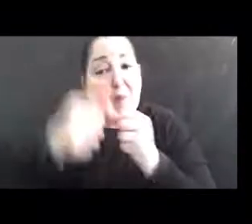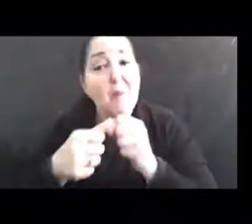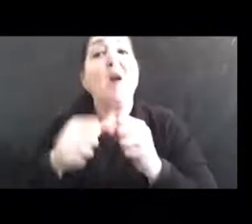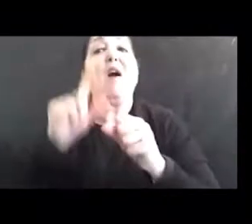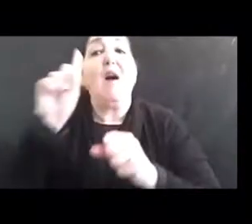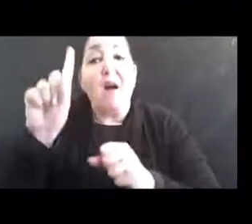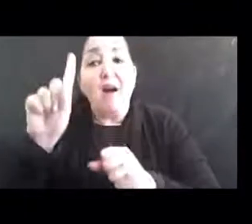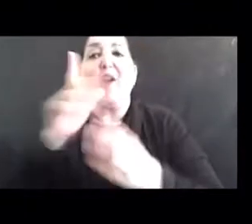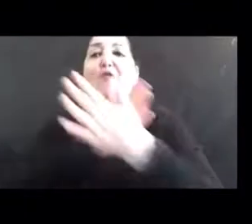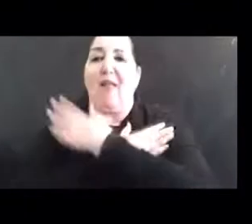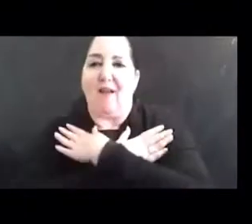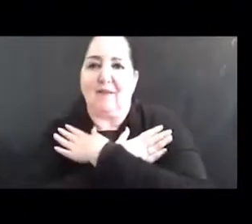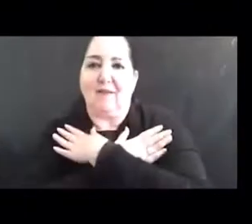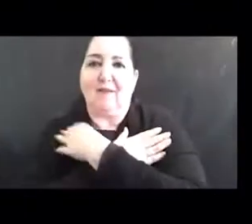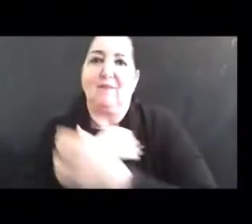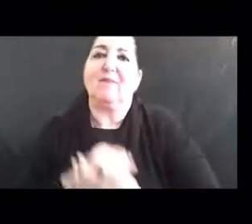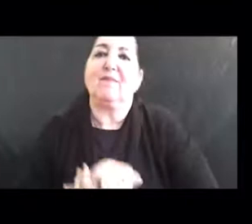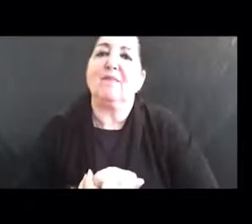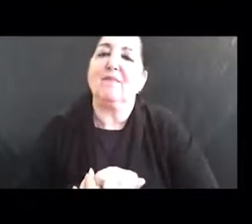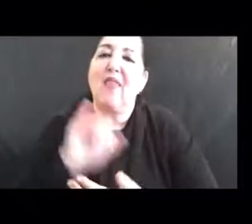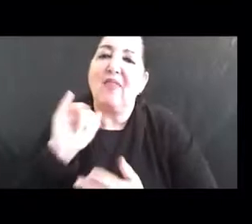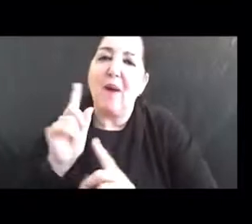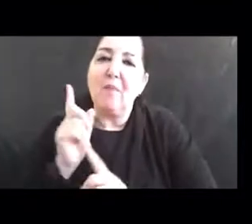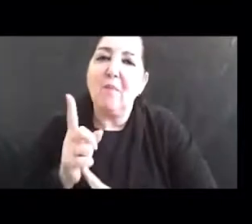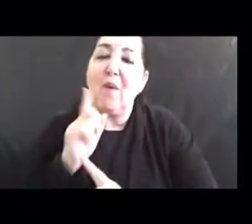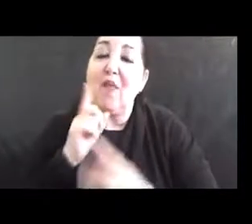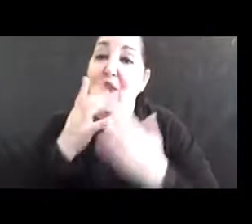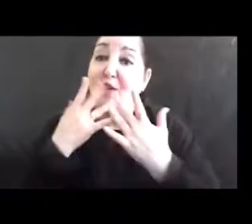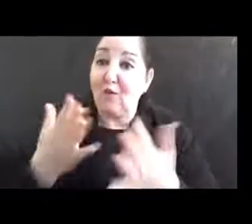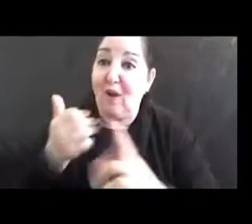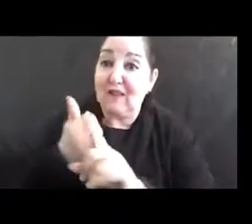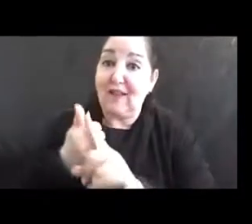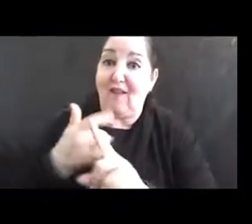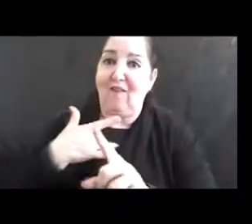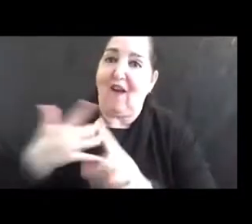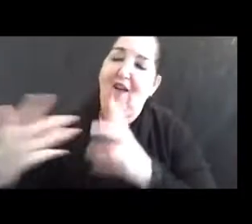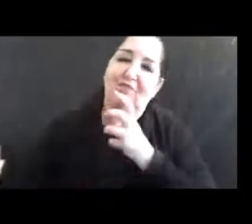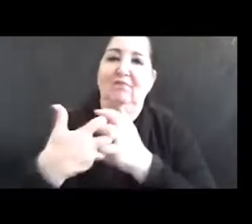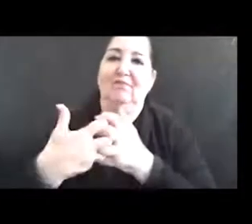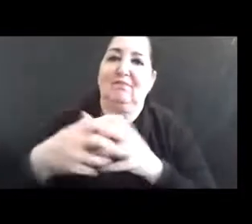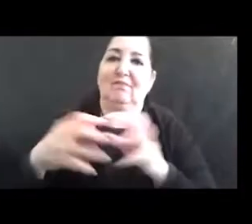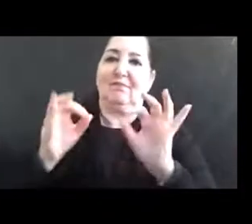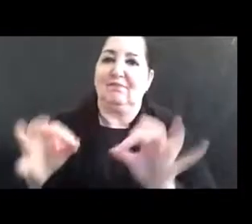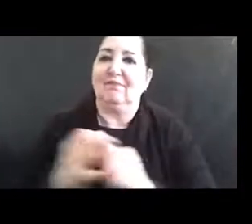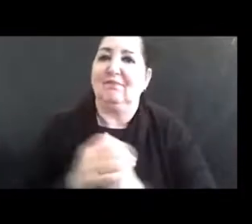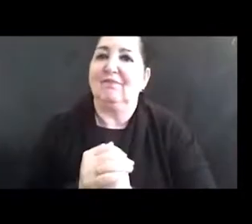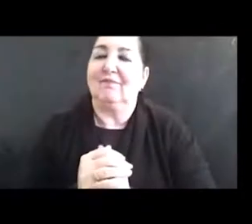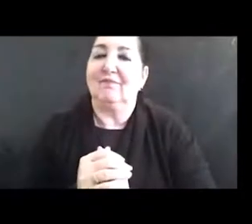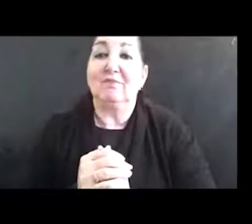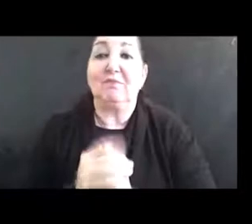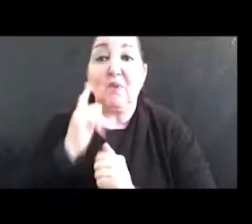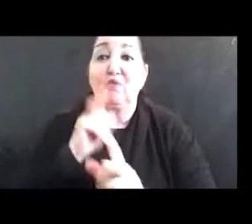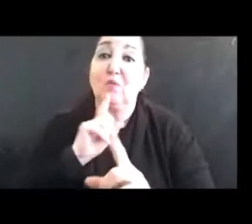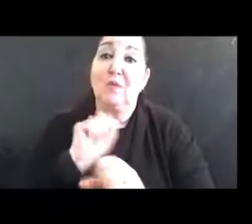dan itu gue rasa lagu itu jadinya apa ya, meresap dengan cara yang spesial gitu loh, karena kayak